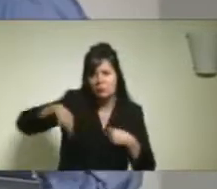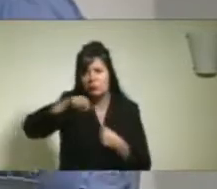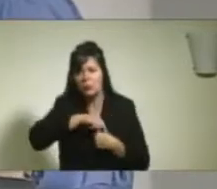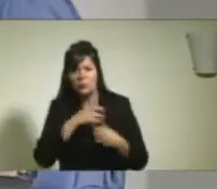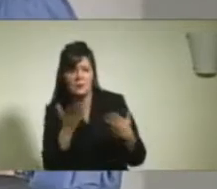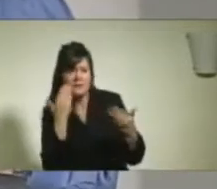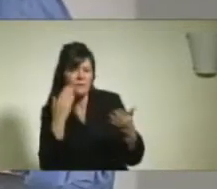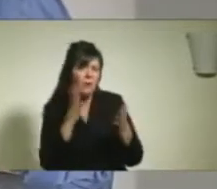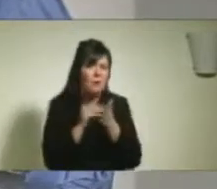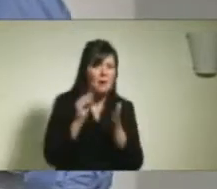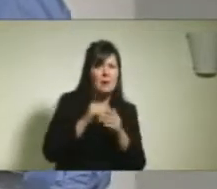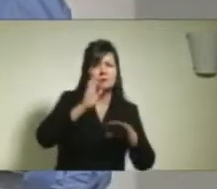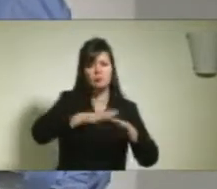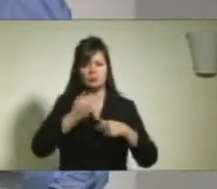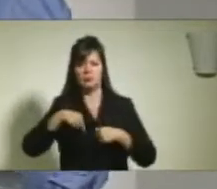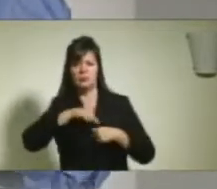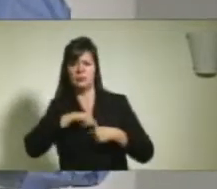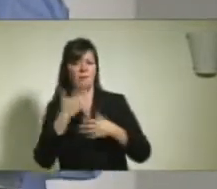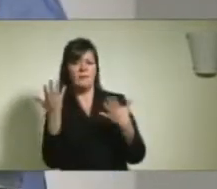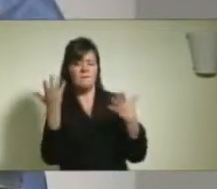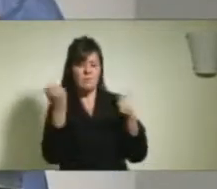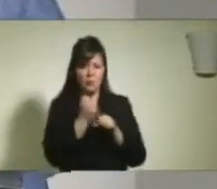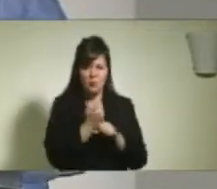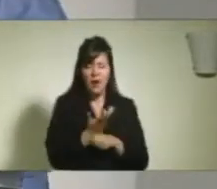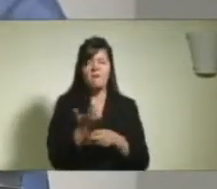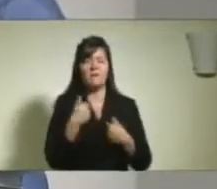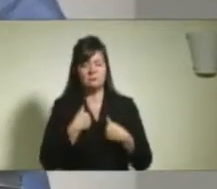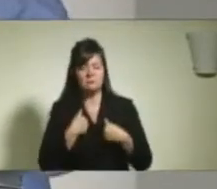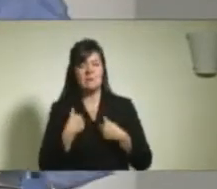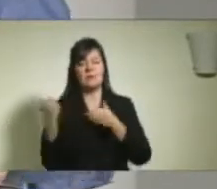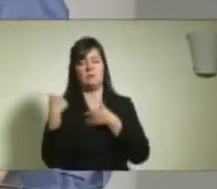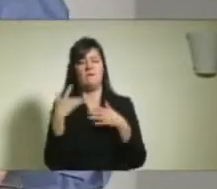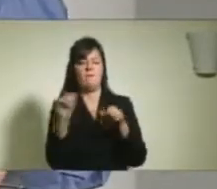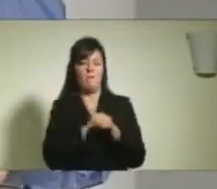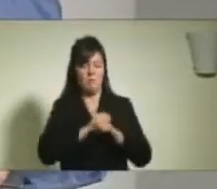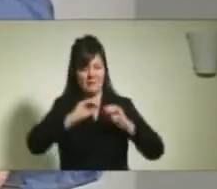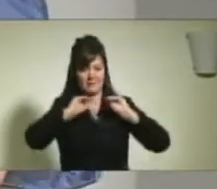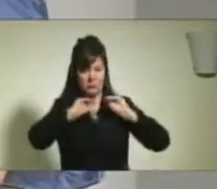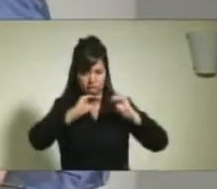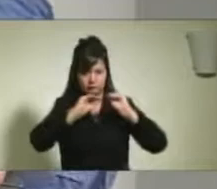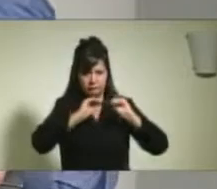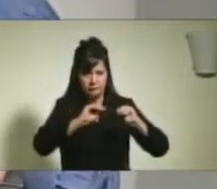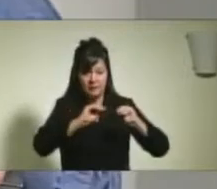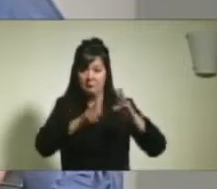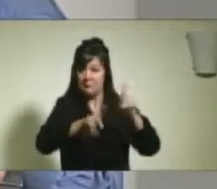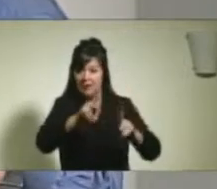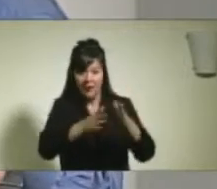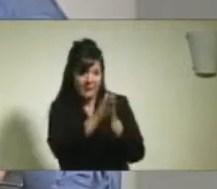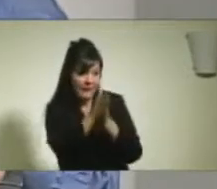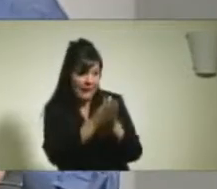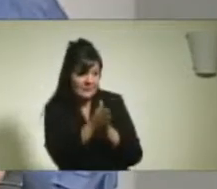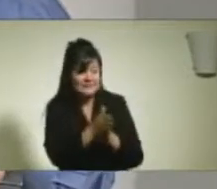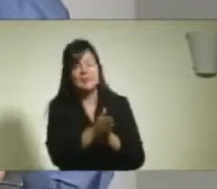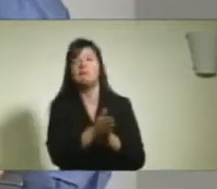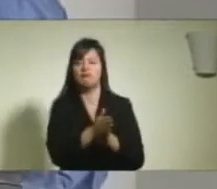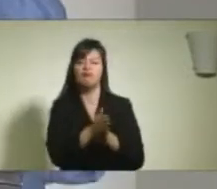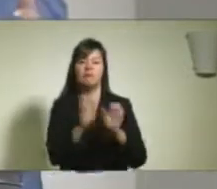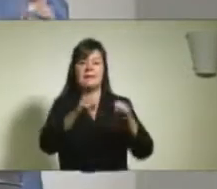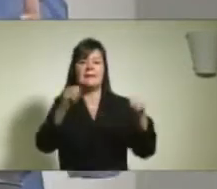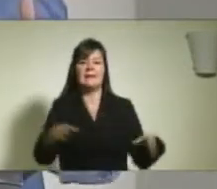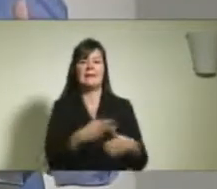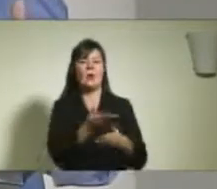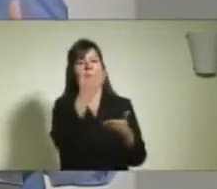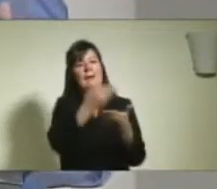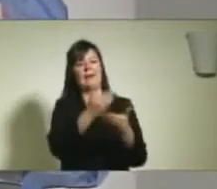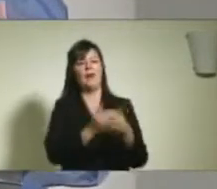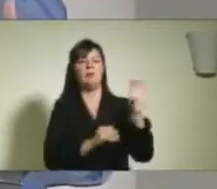savoir plus sur ce qu'on fait? Alors, nous allons faire de la formation et si les gens sont intéressés, nous allons créer des écoles. Je sais qu'on en a déjà